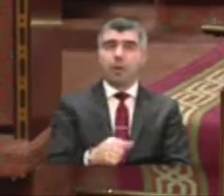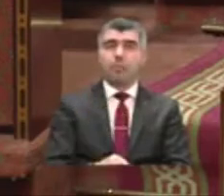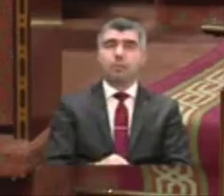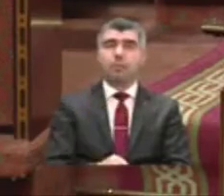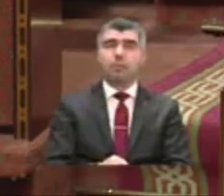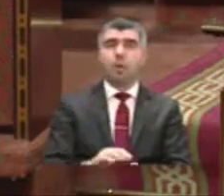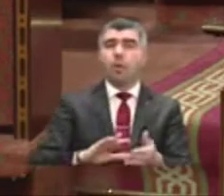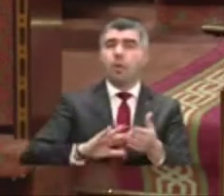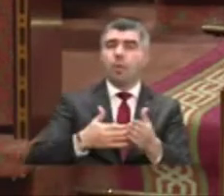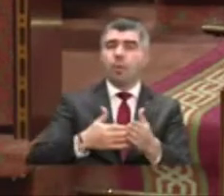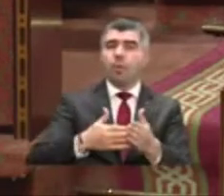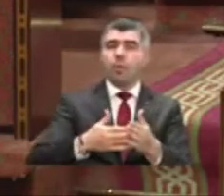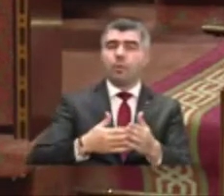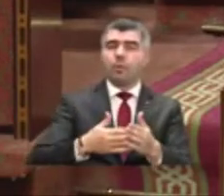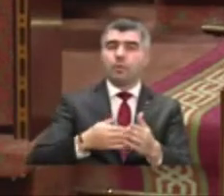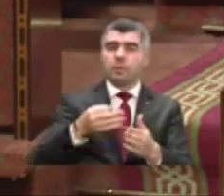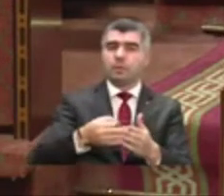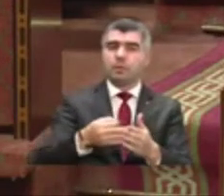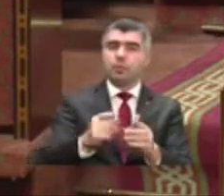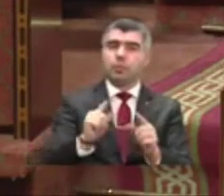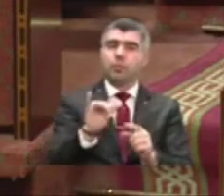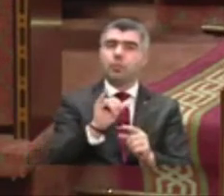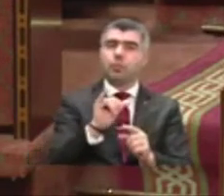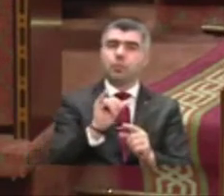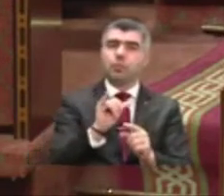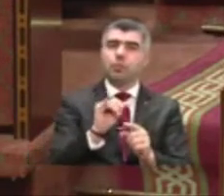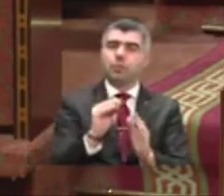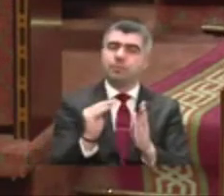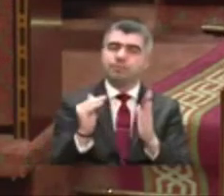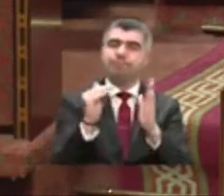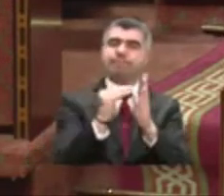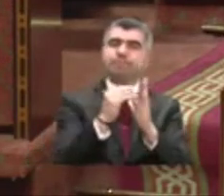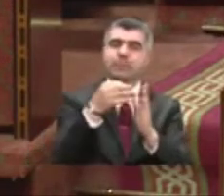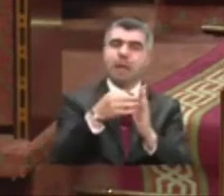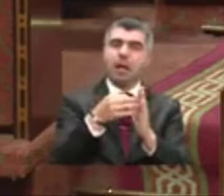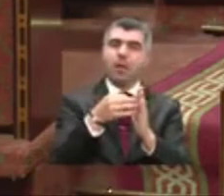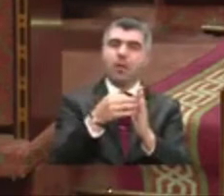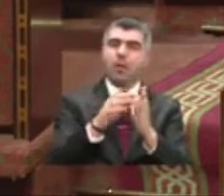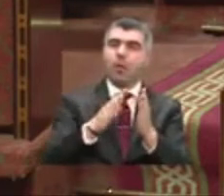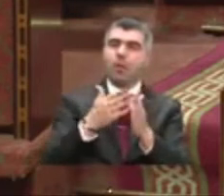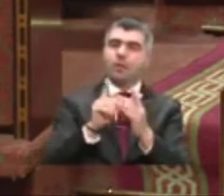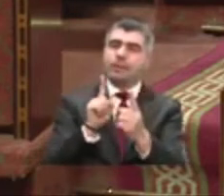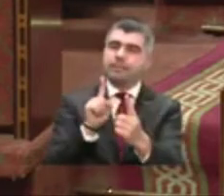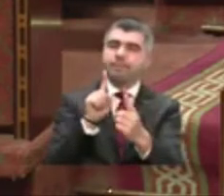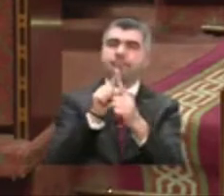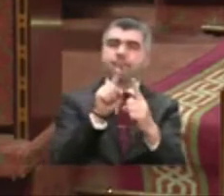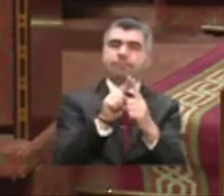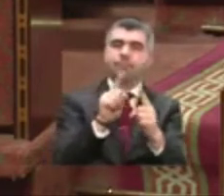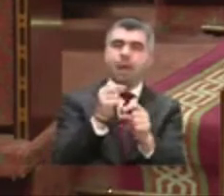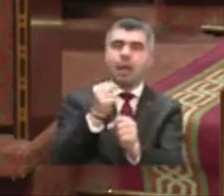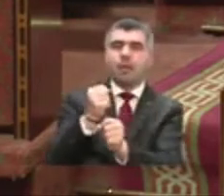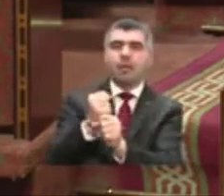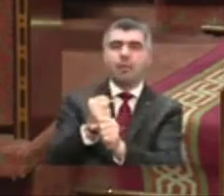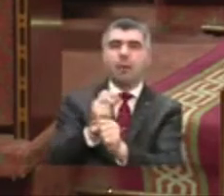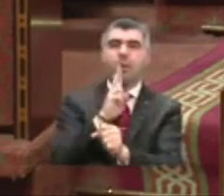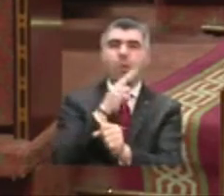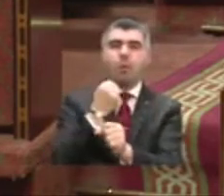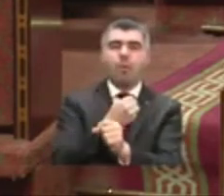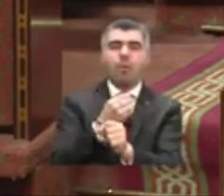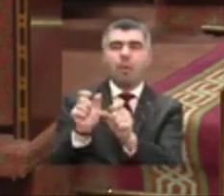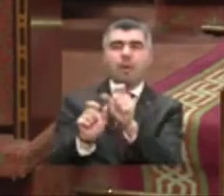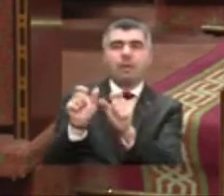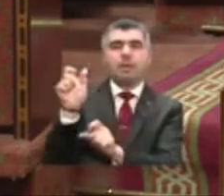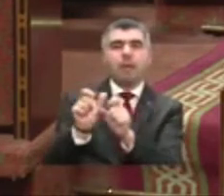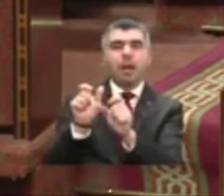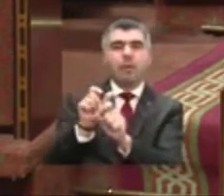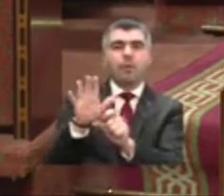تطرح في الواقع الهدف الأساسي ديال كل السياسة التي تقوم بها الحكومة، وهي خدمة المواطنات والمواطنين وضمان